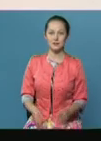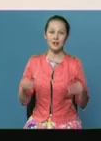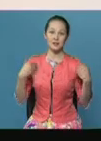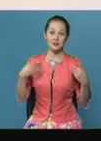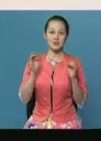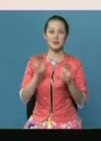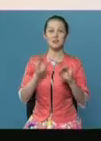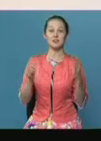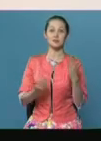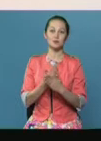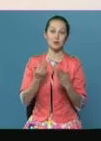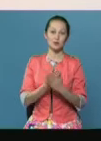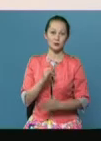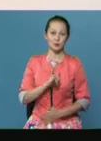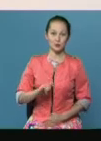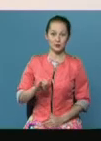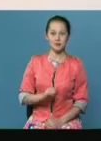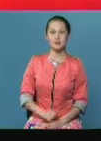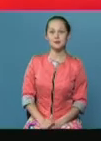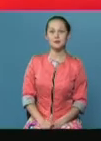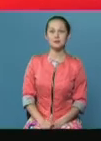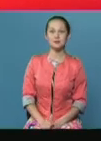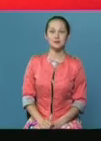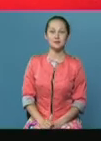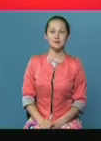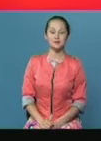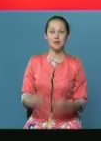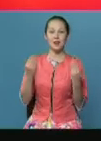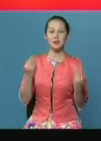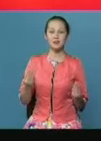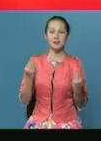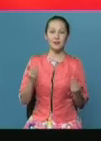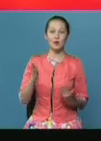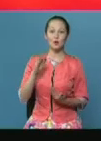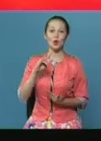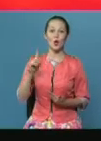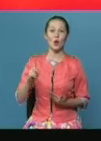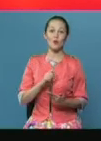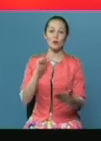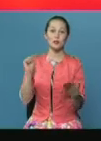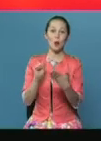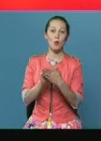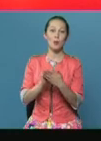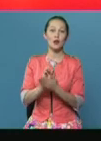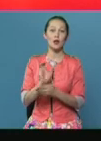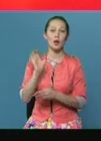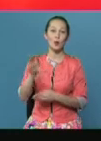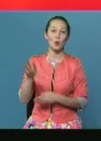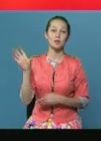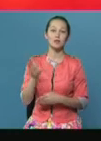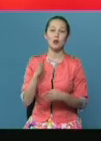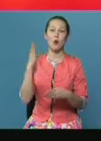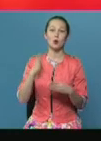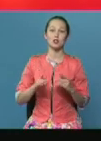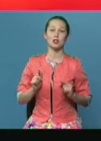Здравствуйте, это выпуск новостей в студии Марины Симонова. Сегодня вузы республики опубликуют окончательные списки абитуриентов. Вторая